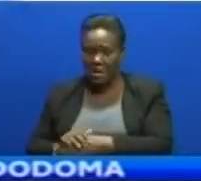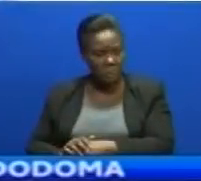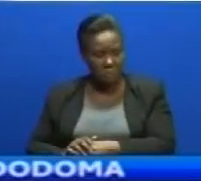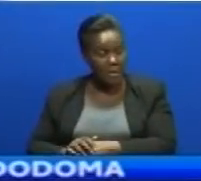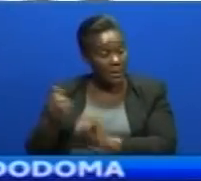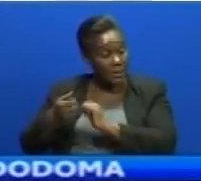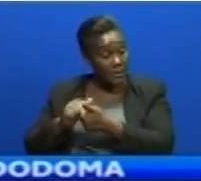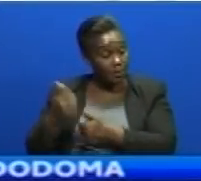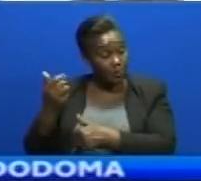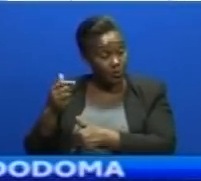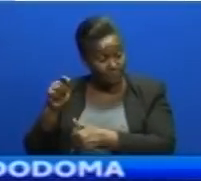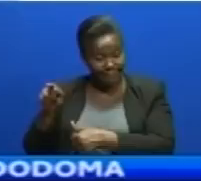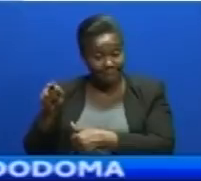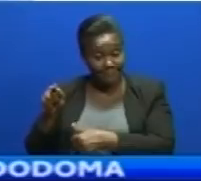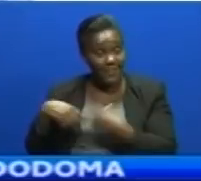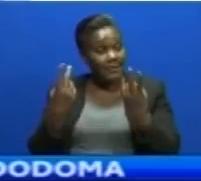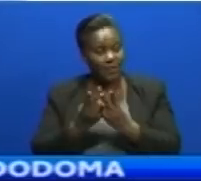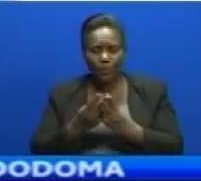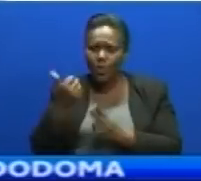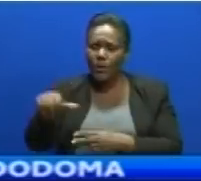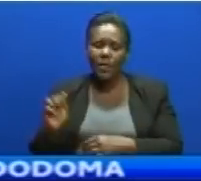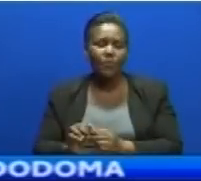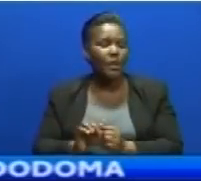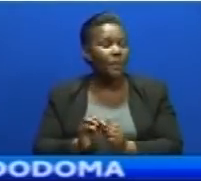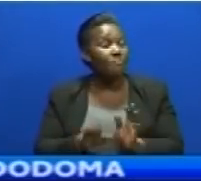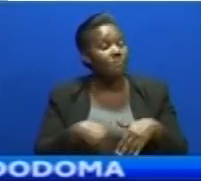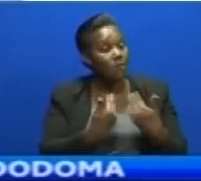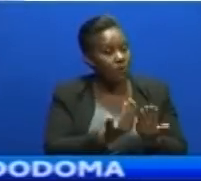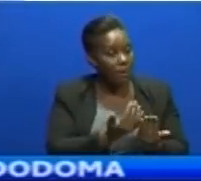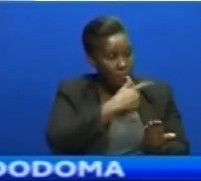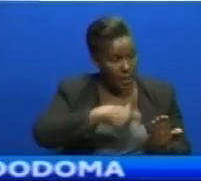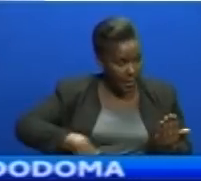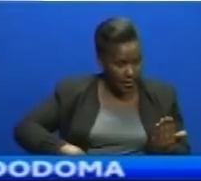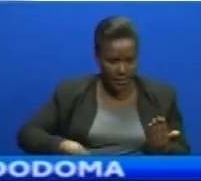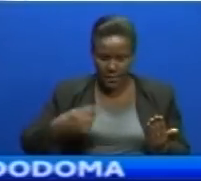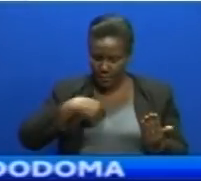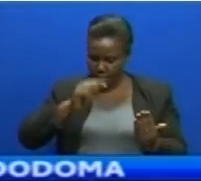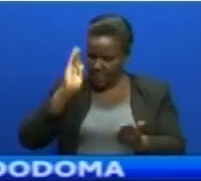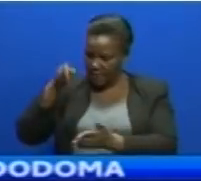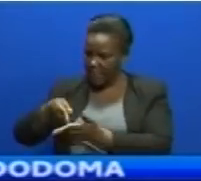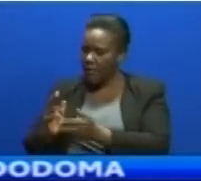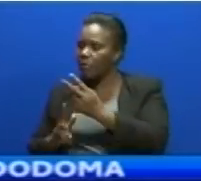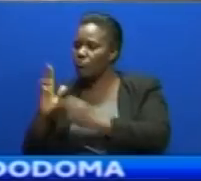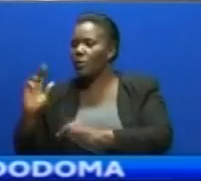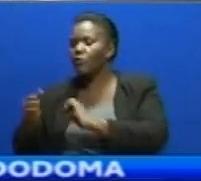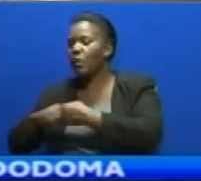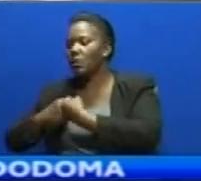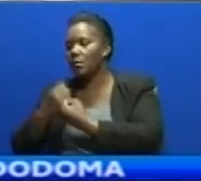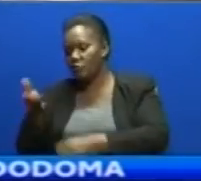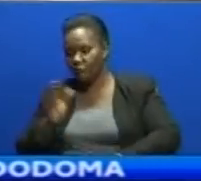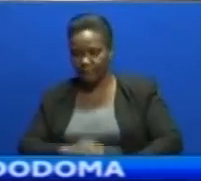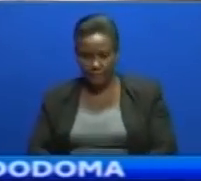hapa, kama mlivyomwomba Mheshimiwa Rais, nimekuja kwa maelekezo yake na nimekuja kumaliza tatizo la maji. Naomba